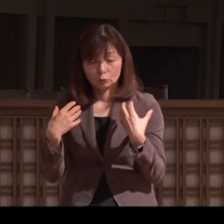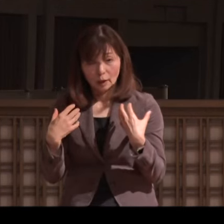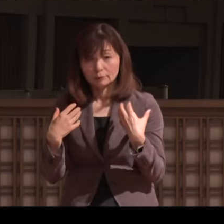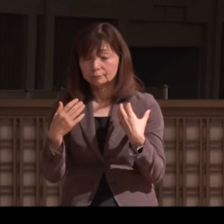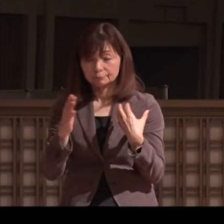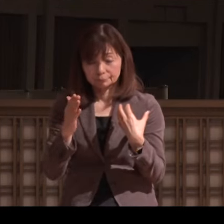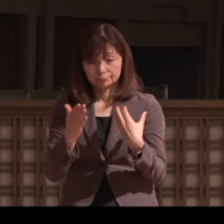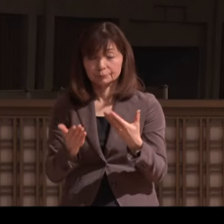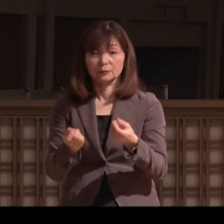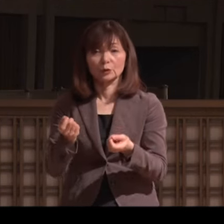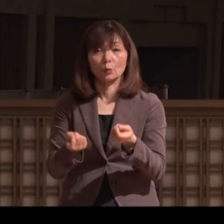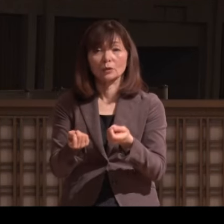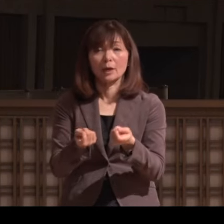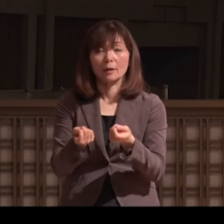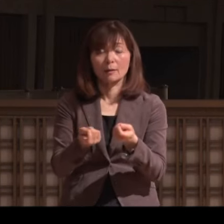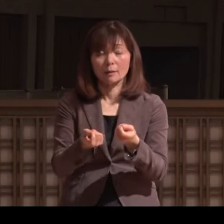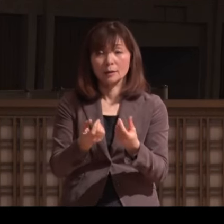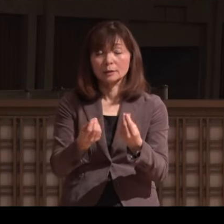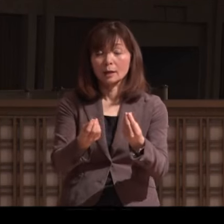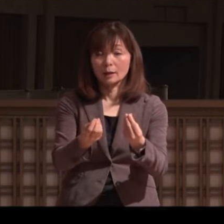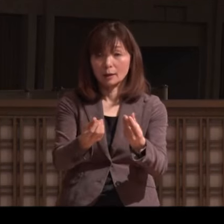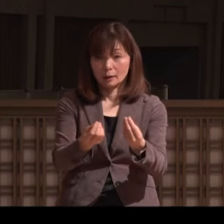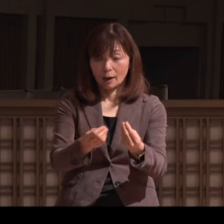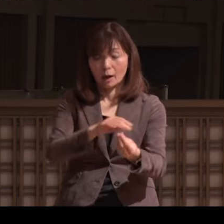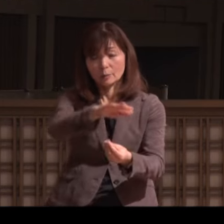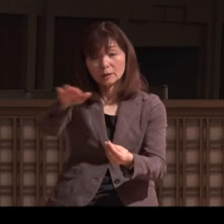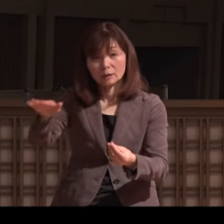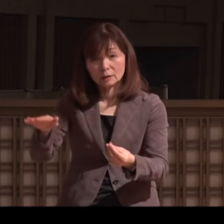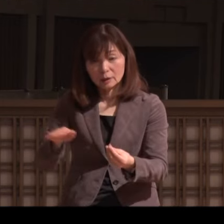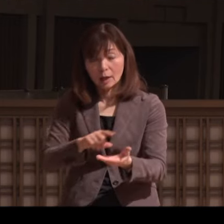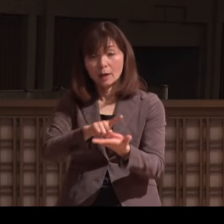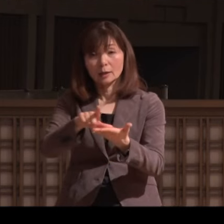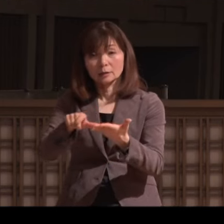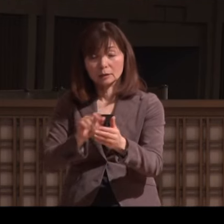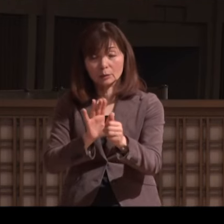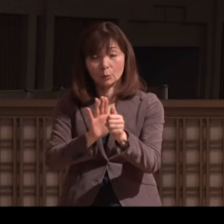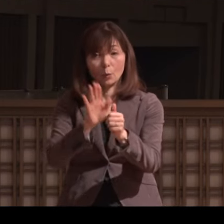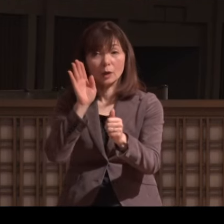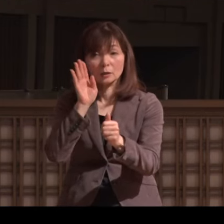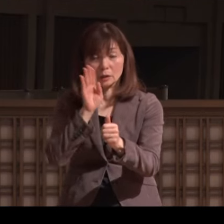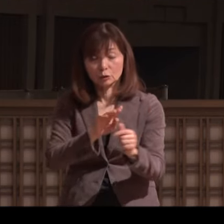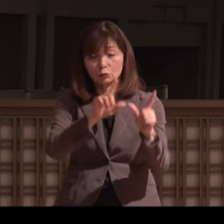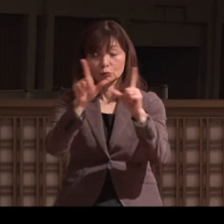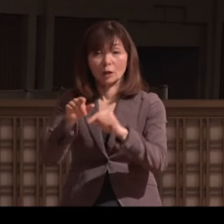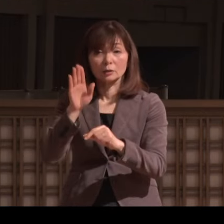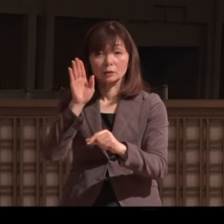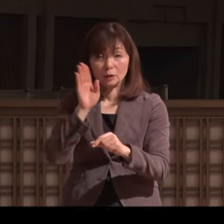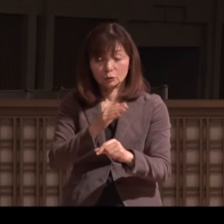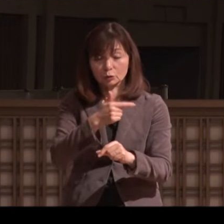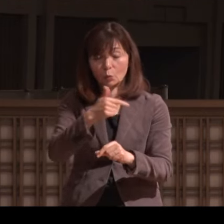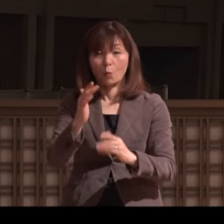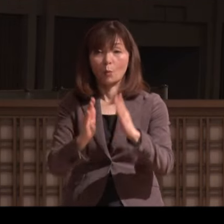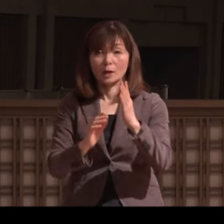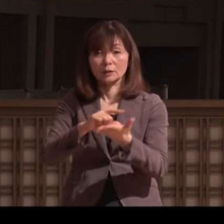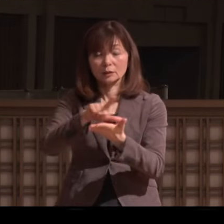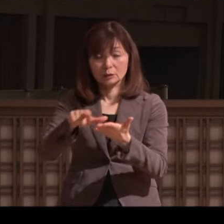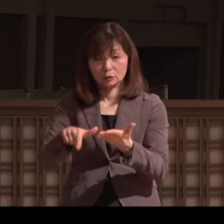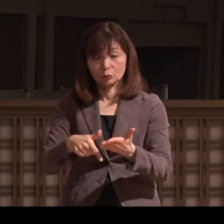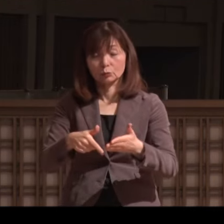しながら誰もが地域に貢献しつつ暮らしやすい大梅学区の構築を目指しております